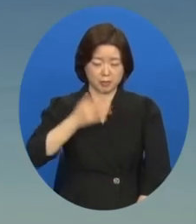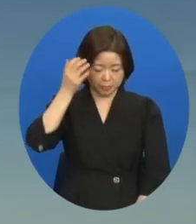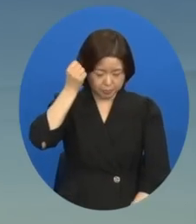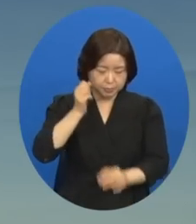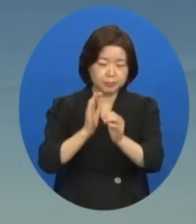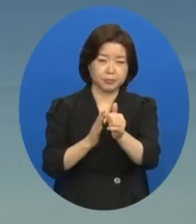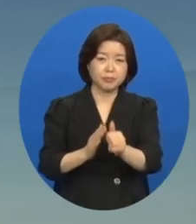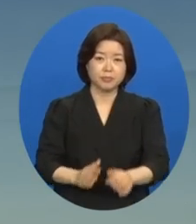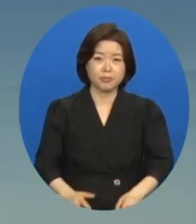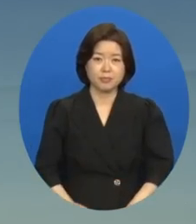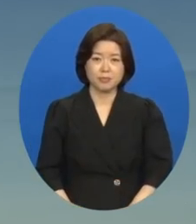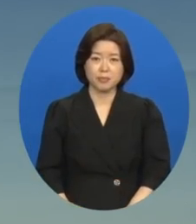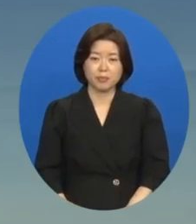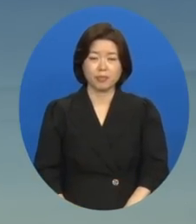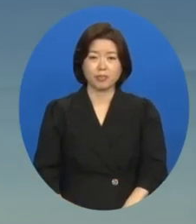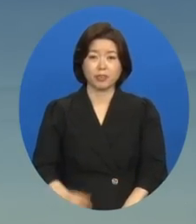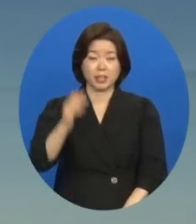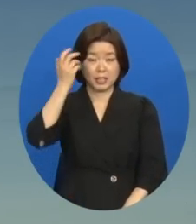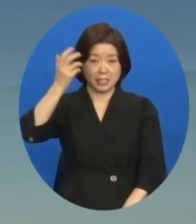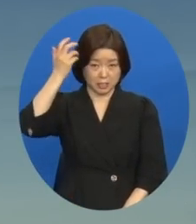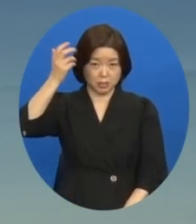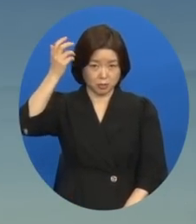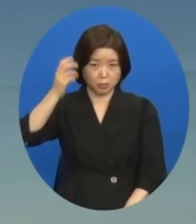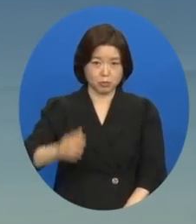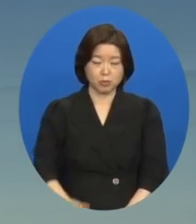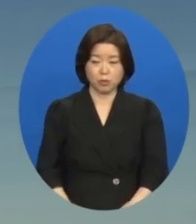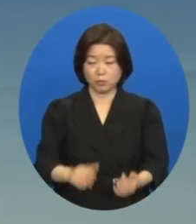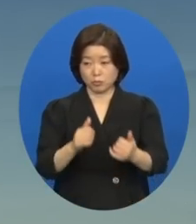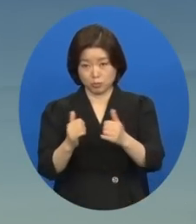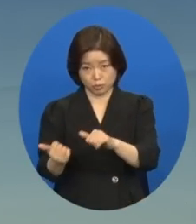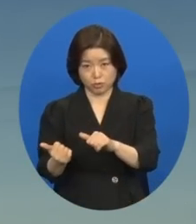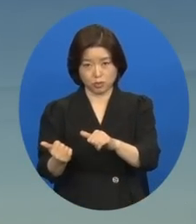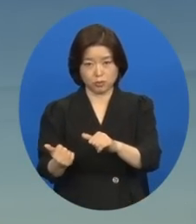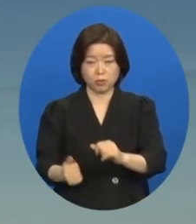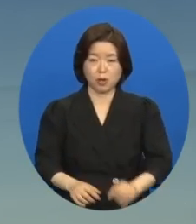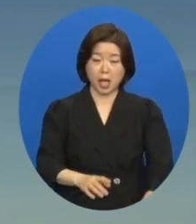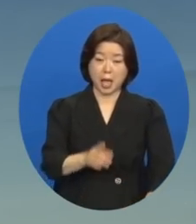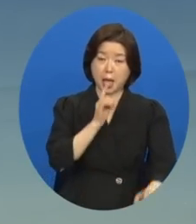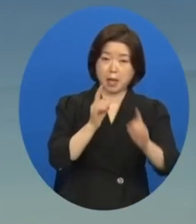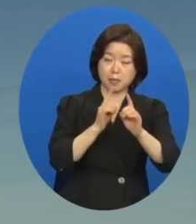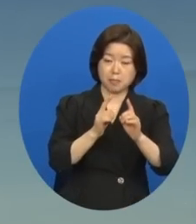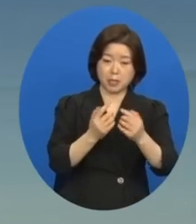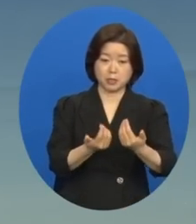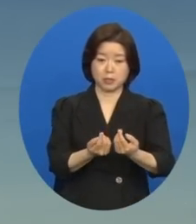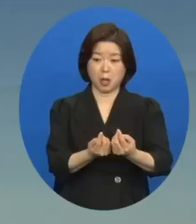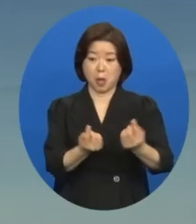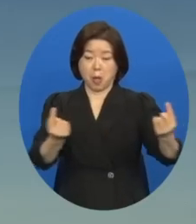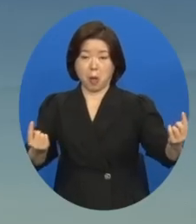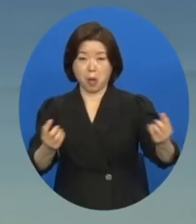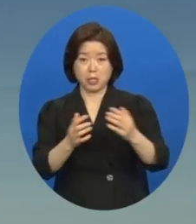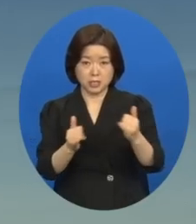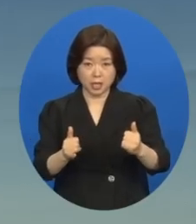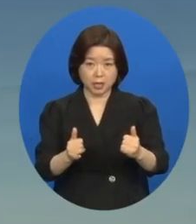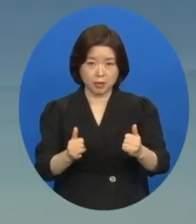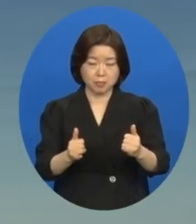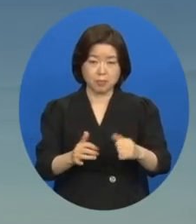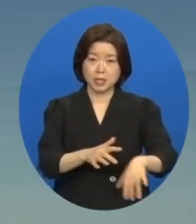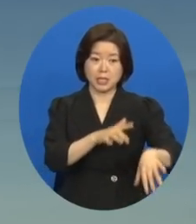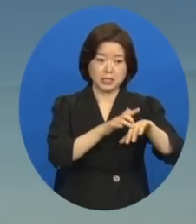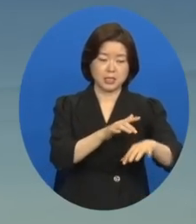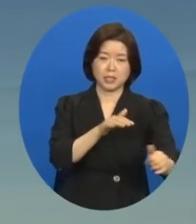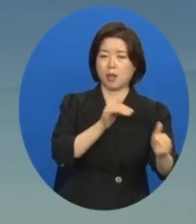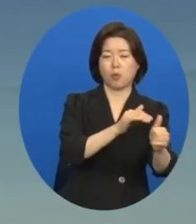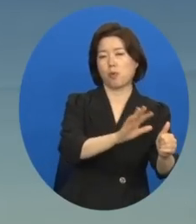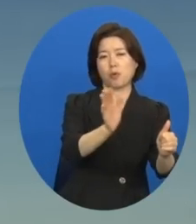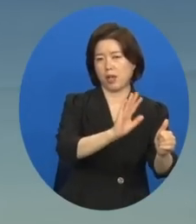있습니다. 영적으로 죽어있고 말씀과 동떨어져 있는 사단은